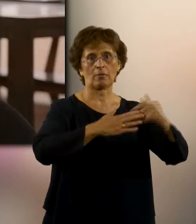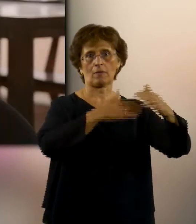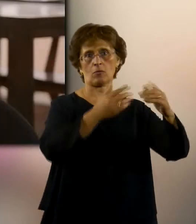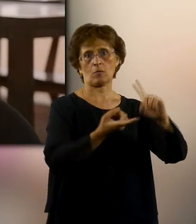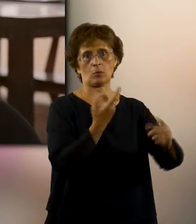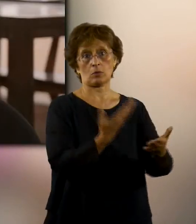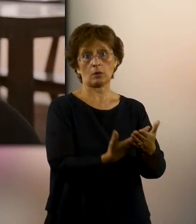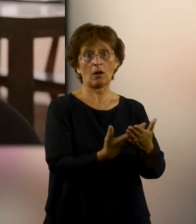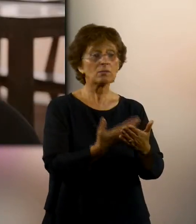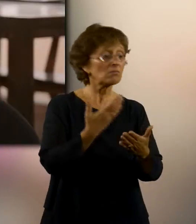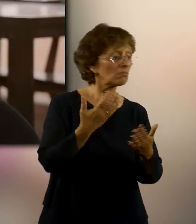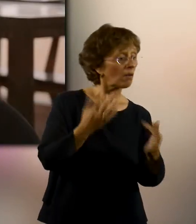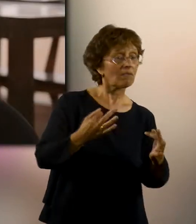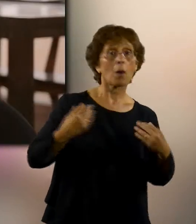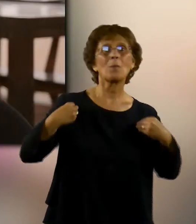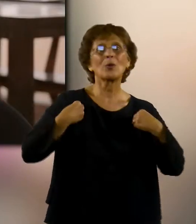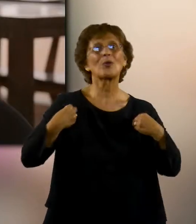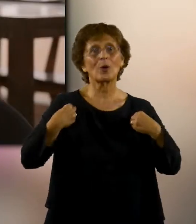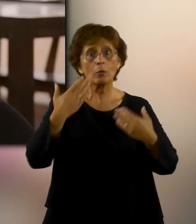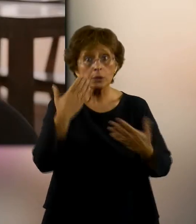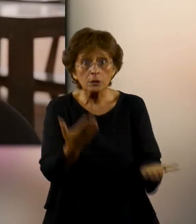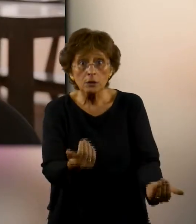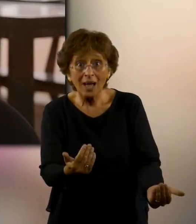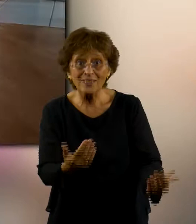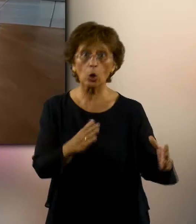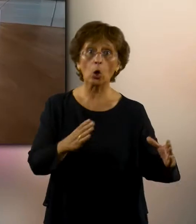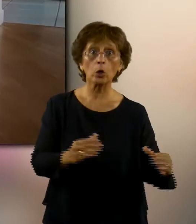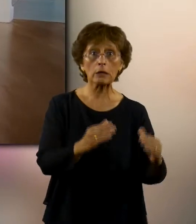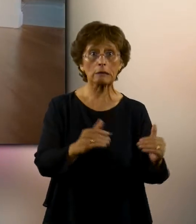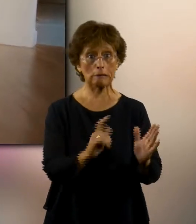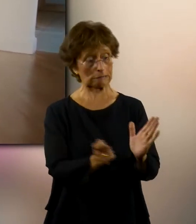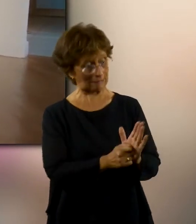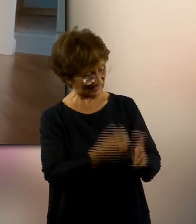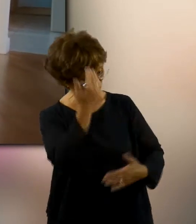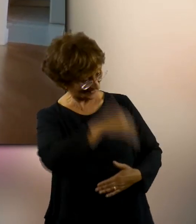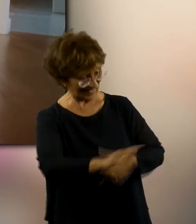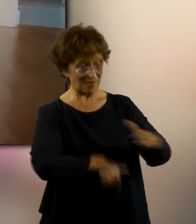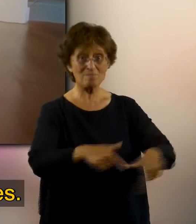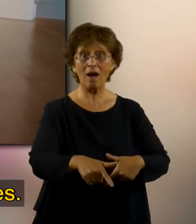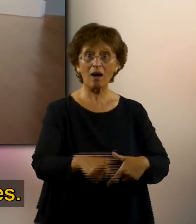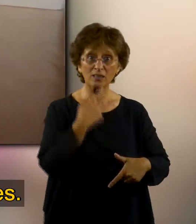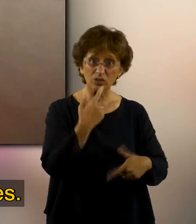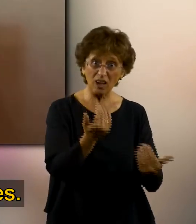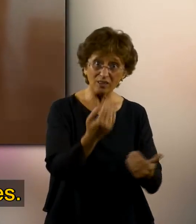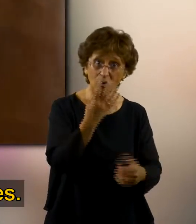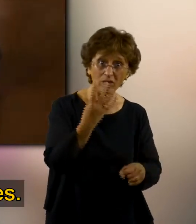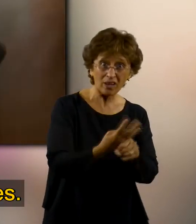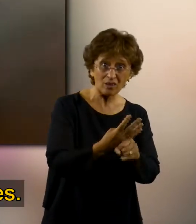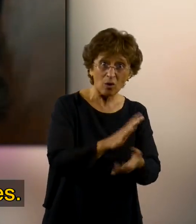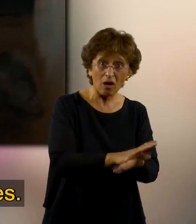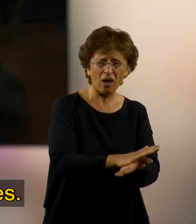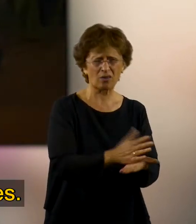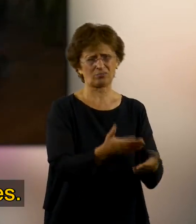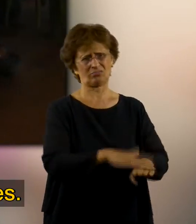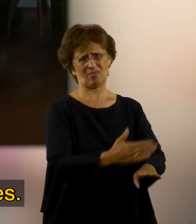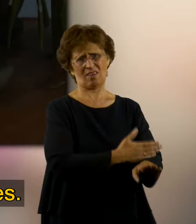D'un point de vue moteur, si on attendait lui faire de la kiné une fois qu'il saurait marcher, on attendrait peut-être qu'il ait 4 ans et